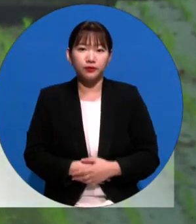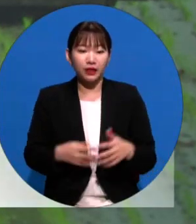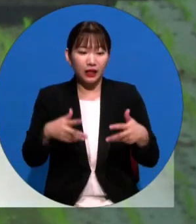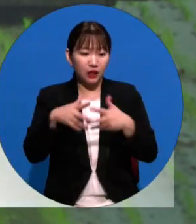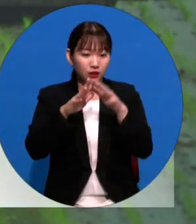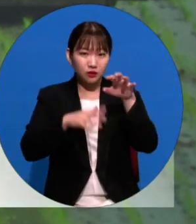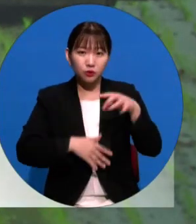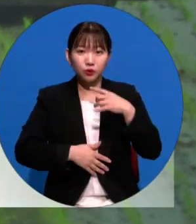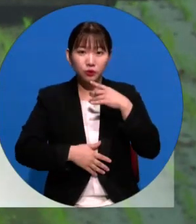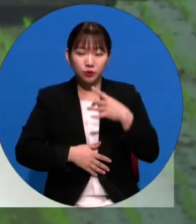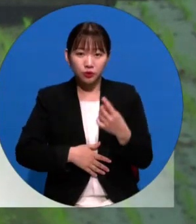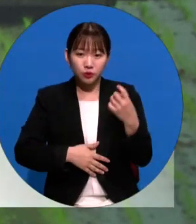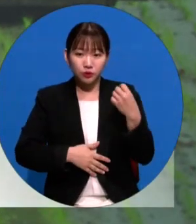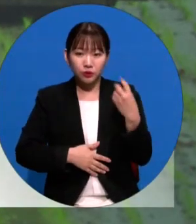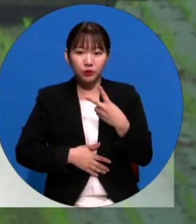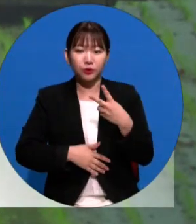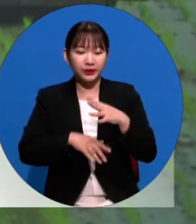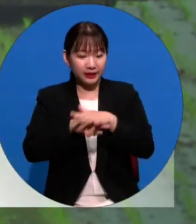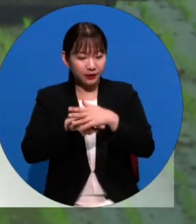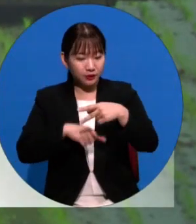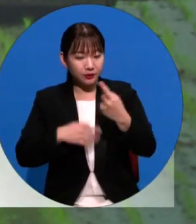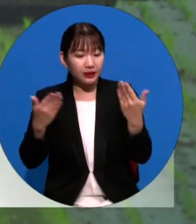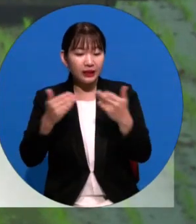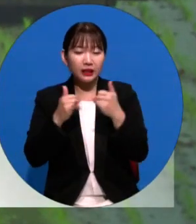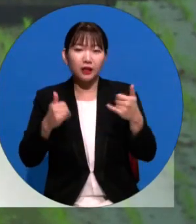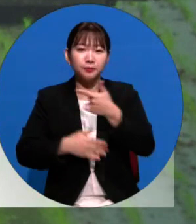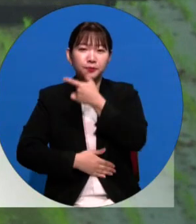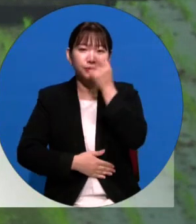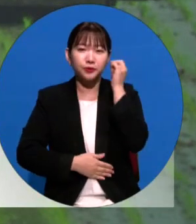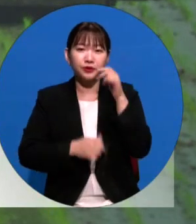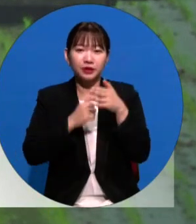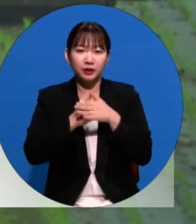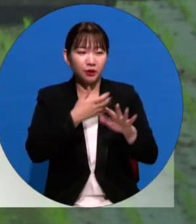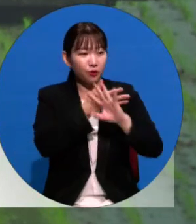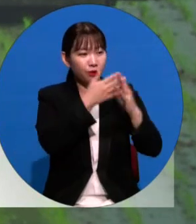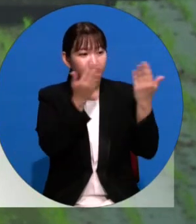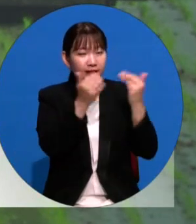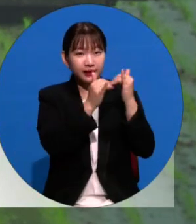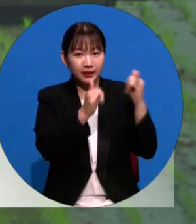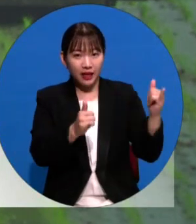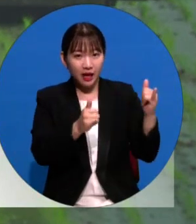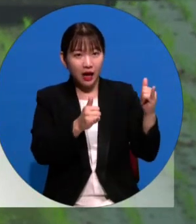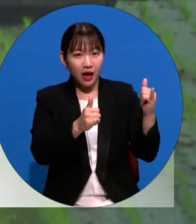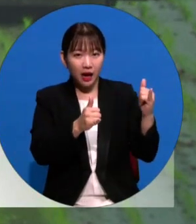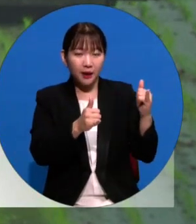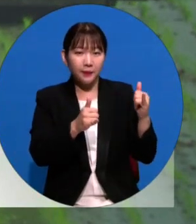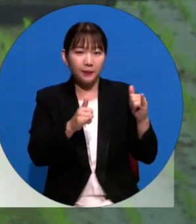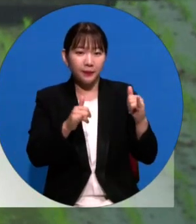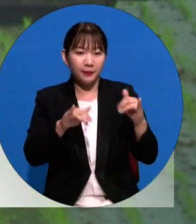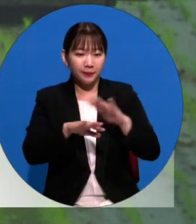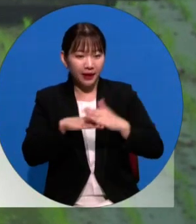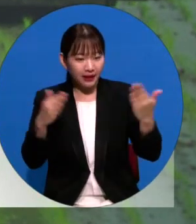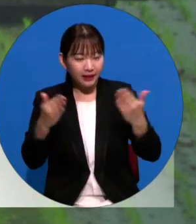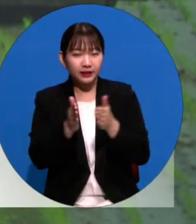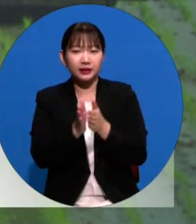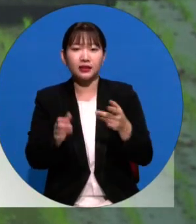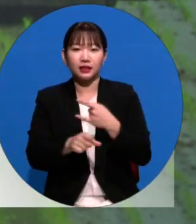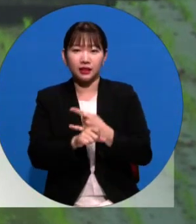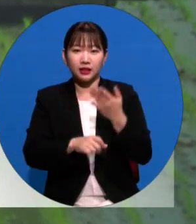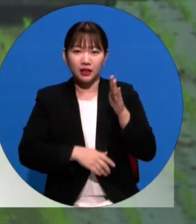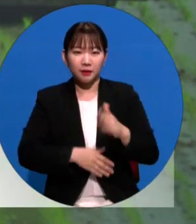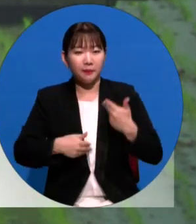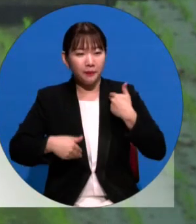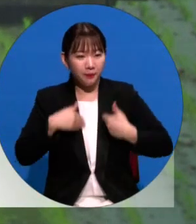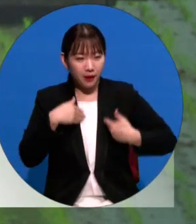건설 현장뿐 아니라 이제 농촌에서도 일할 사람이 부족하다 보니 외국인 근로자들이 농산일에 나서고 있습니다. 하지만